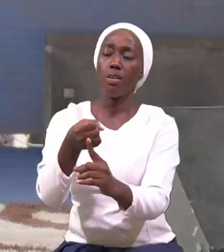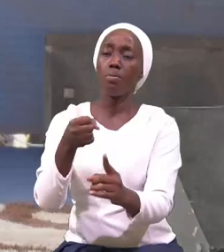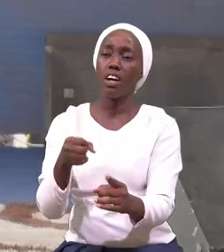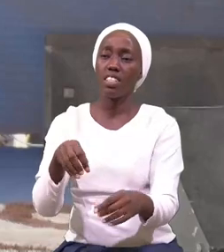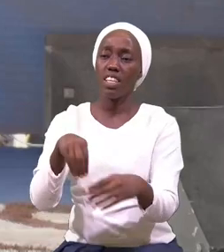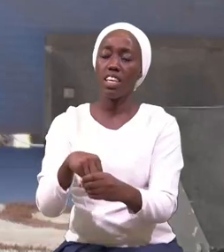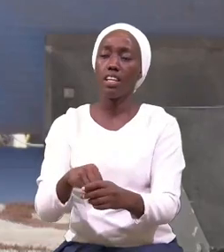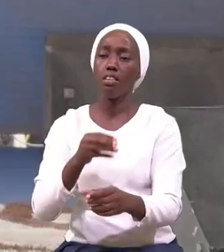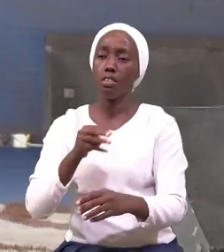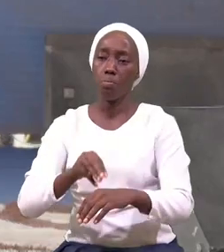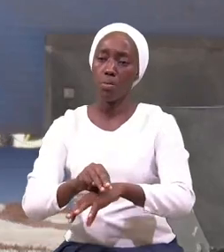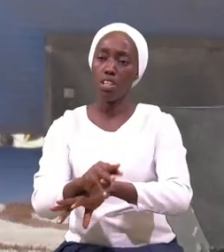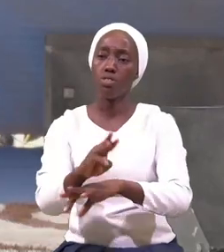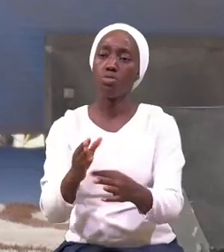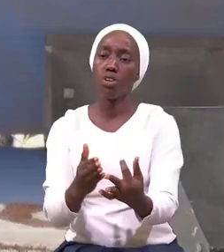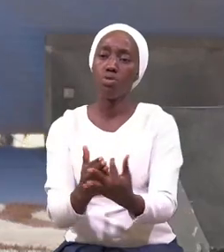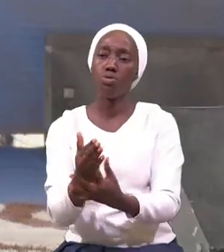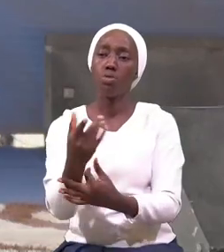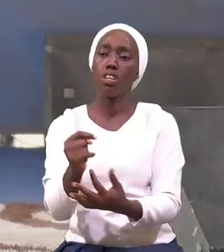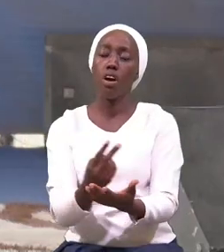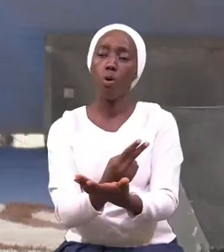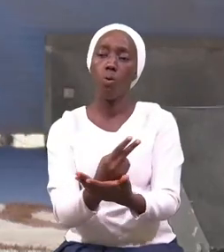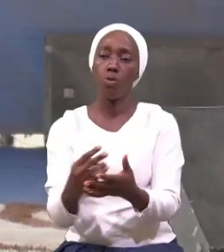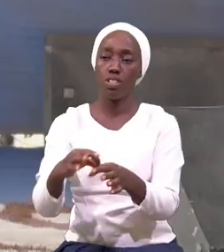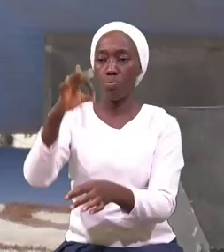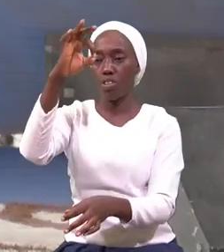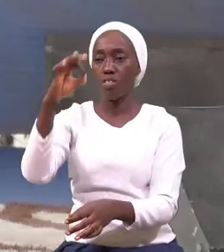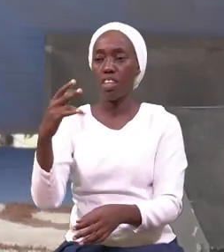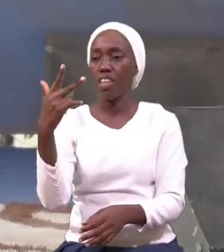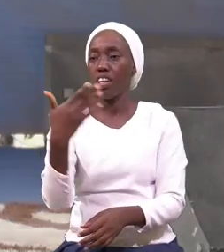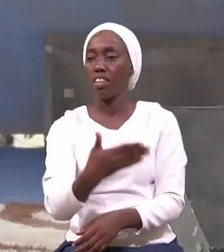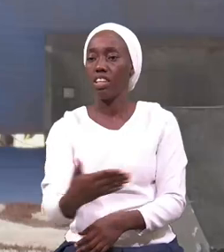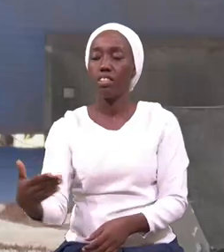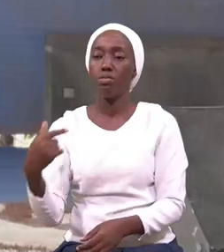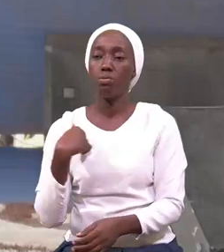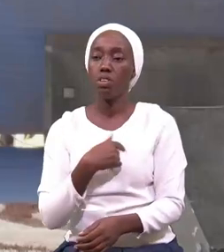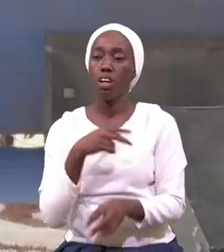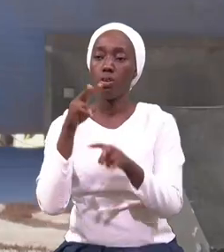L'impact croissant dans le ministère à travers le Saint-Esprit. Il y a trois choses à considérer.